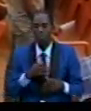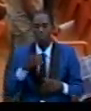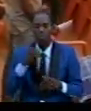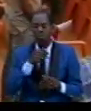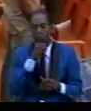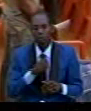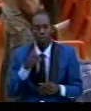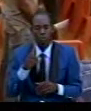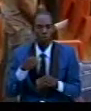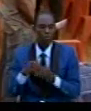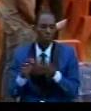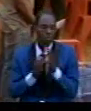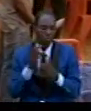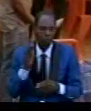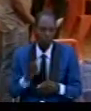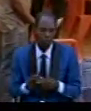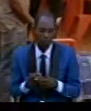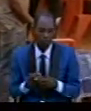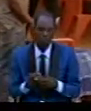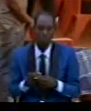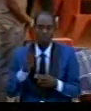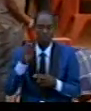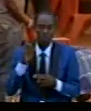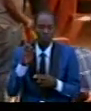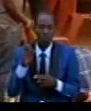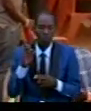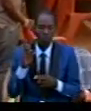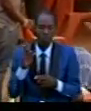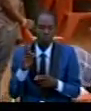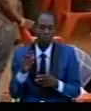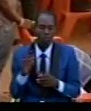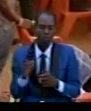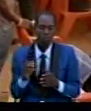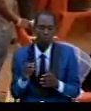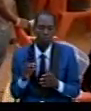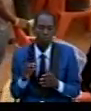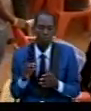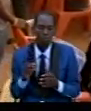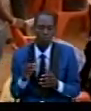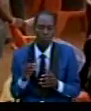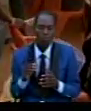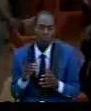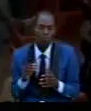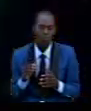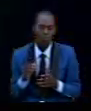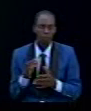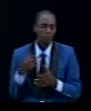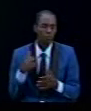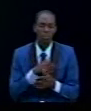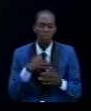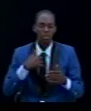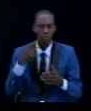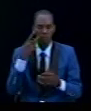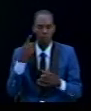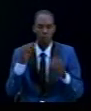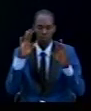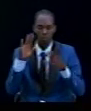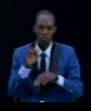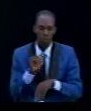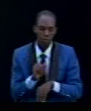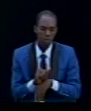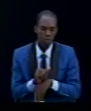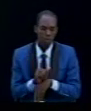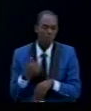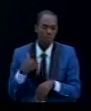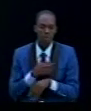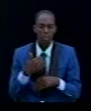voyons déjà la délivrance. We are already seeing. Nous voyons déjà le miracle. We can see nous, our miracles. Nous voyons déjà la puissance. We can see the power of